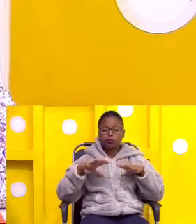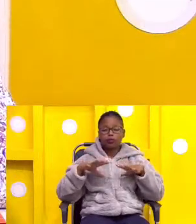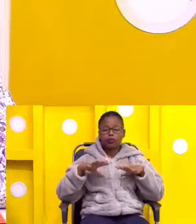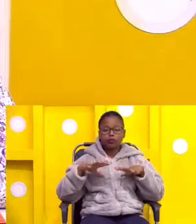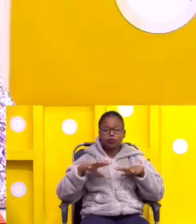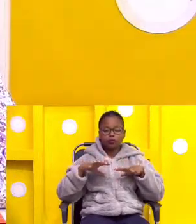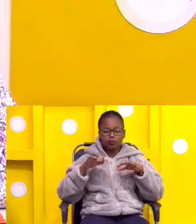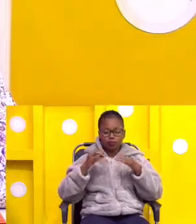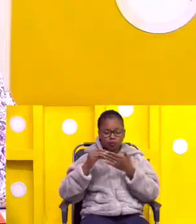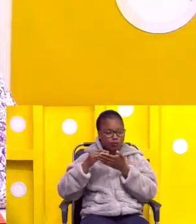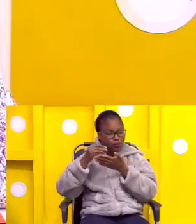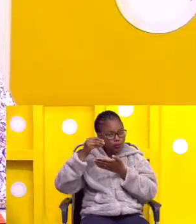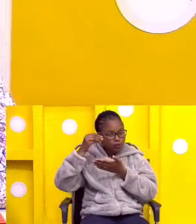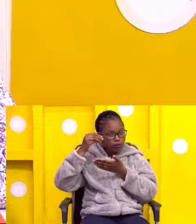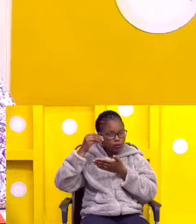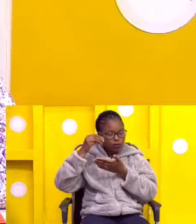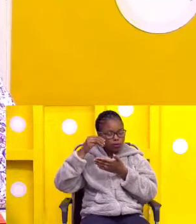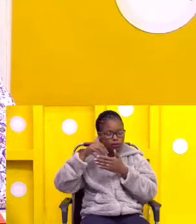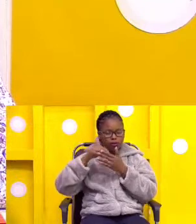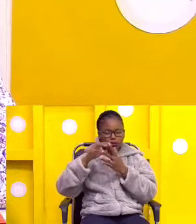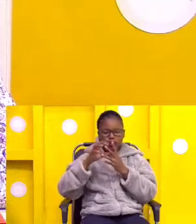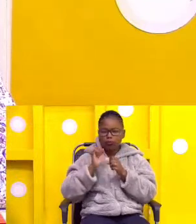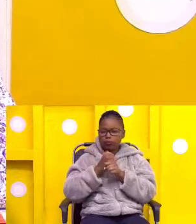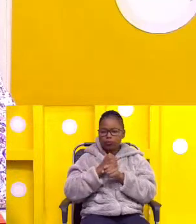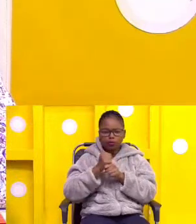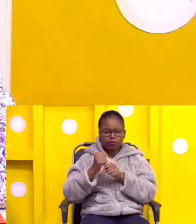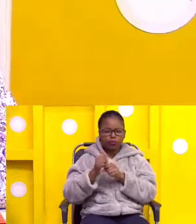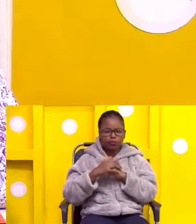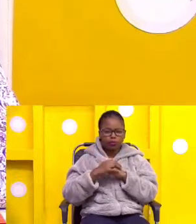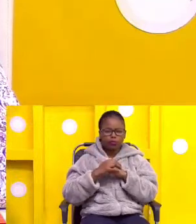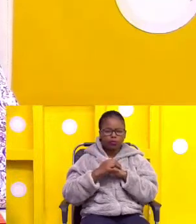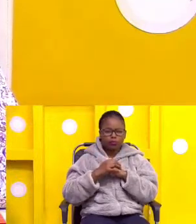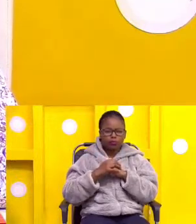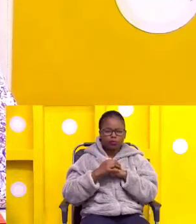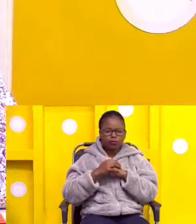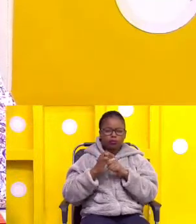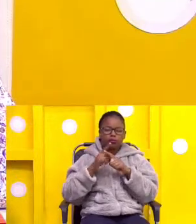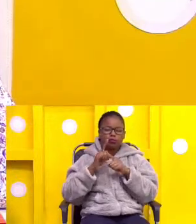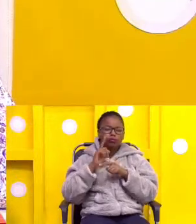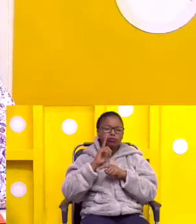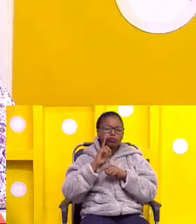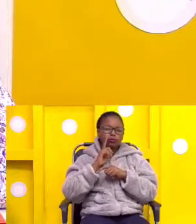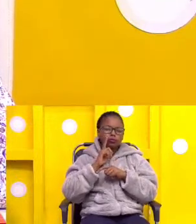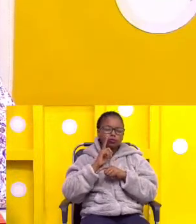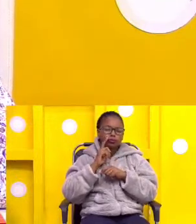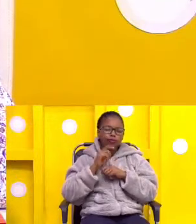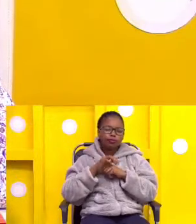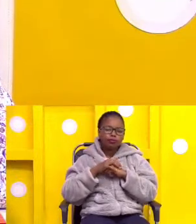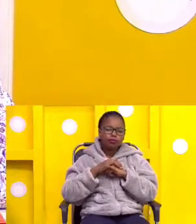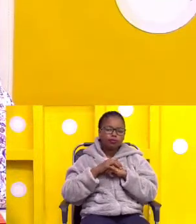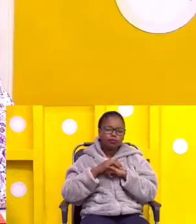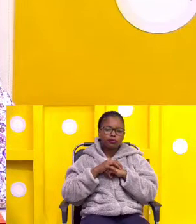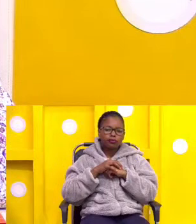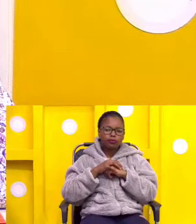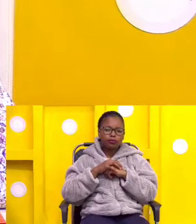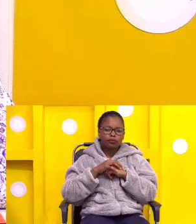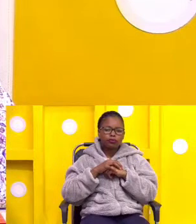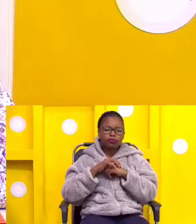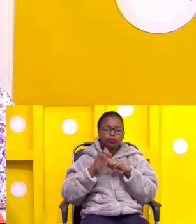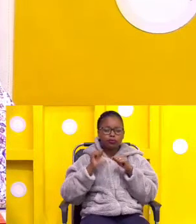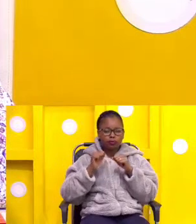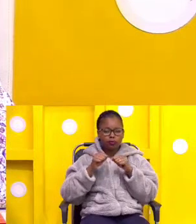ndungihota kuruta andu meciria-ini mao no rucio ri undu ucio ni